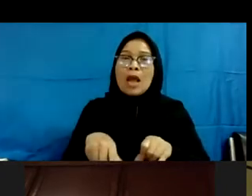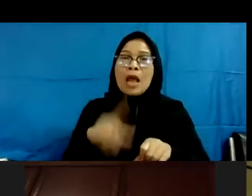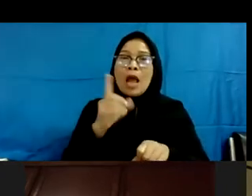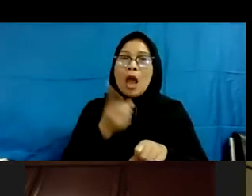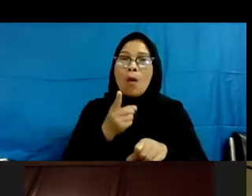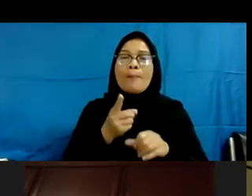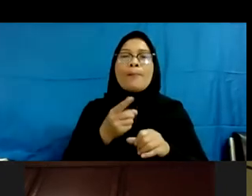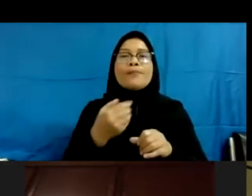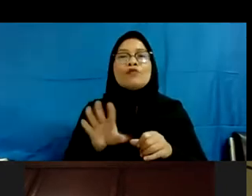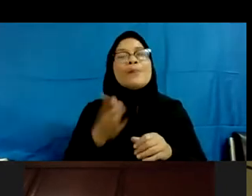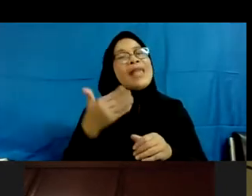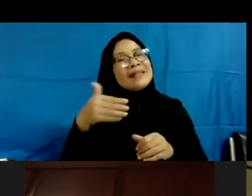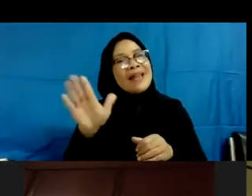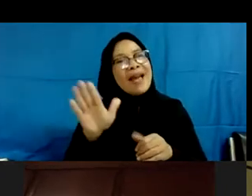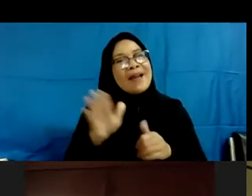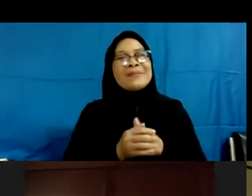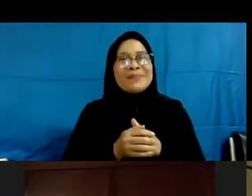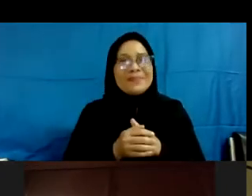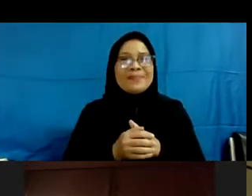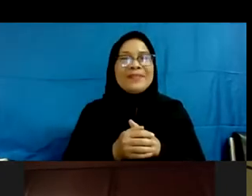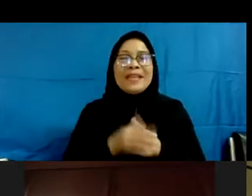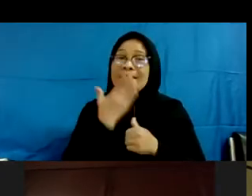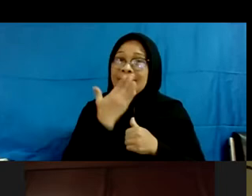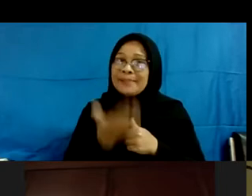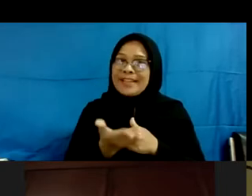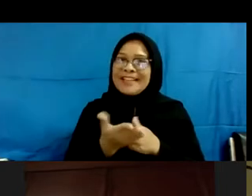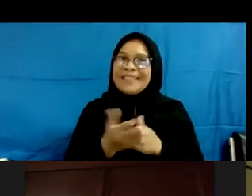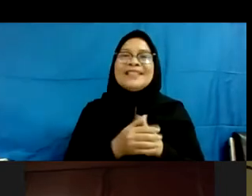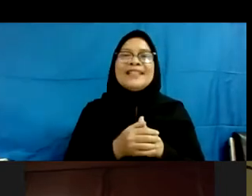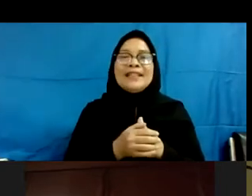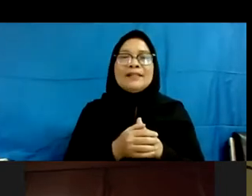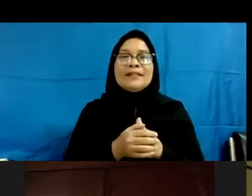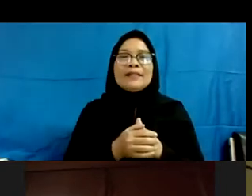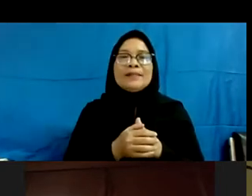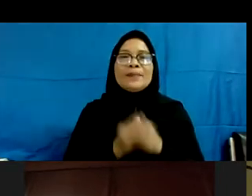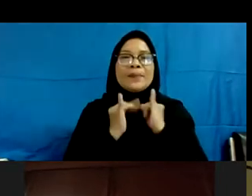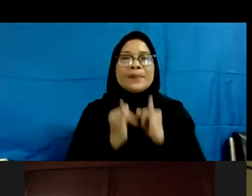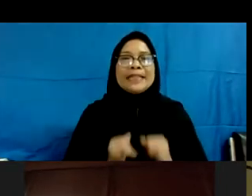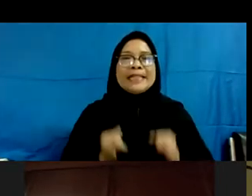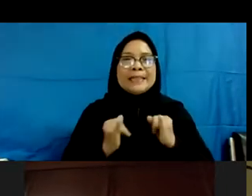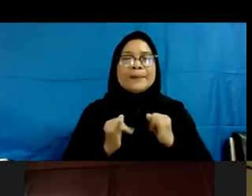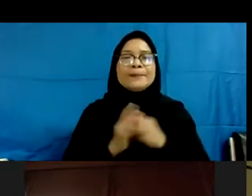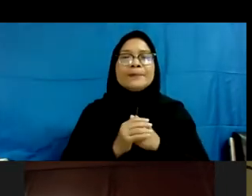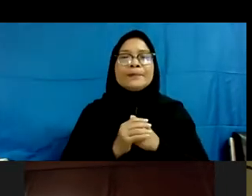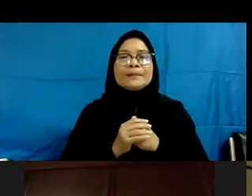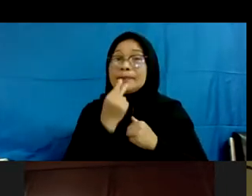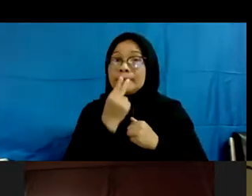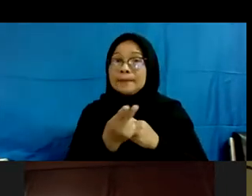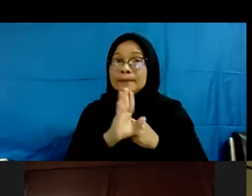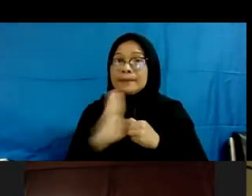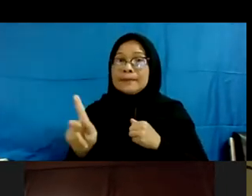makasih. Oke, okay. Terima kasih Mami Ina. Pak Izzet, mohon izin mengucapkan terima kasih.